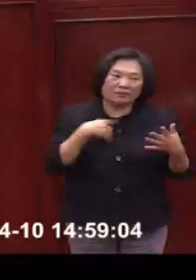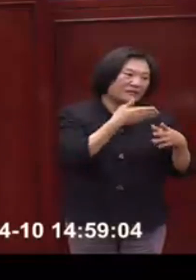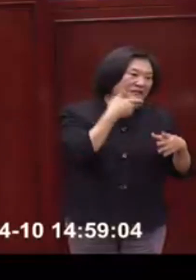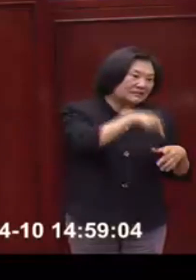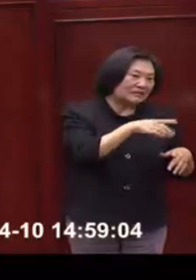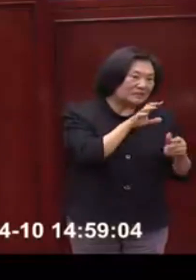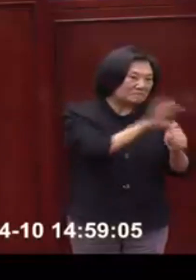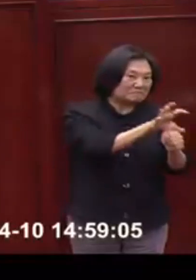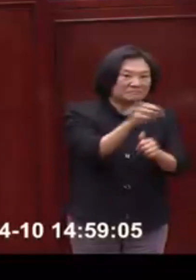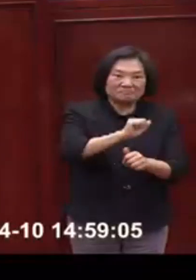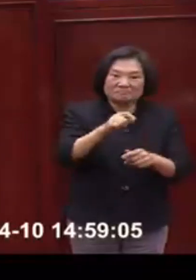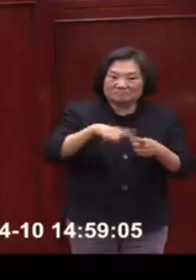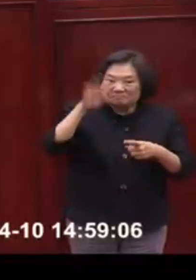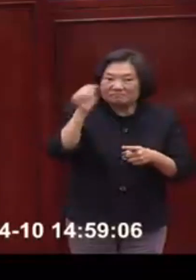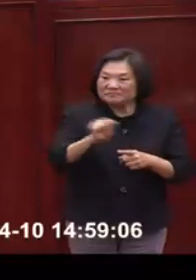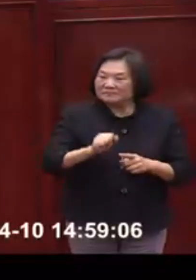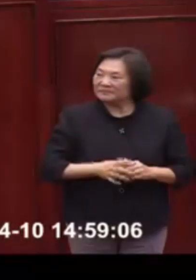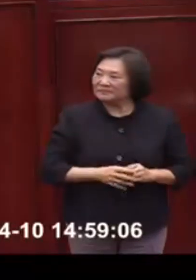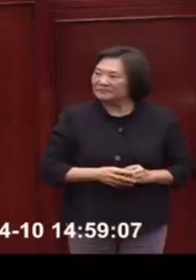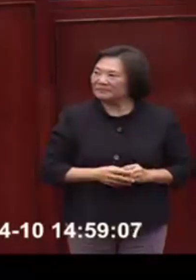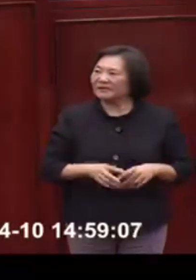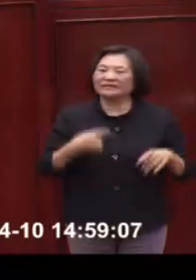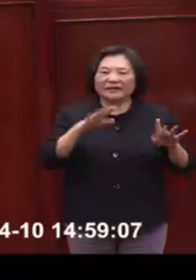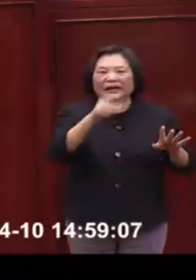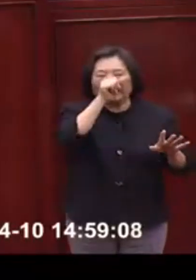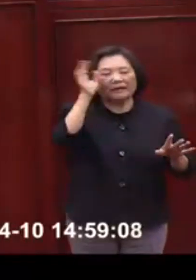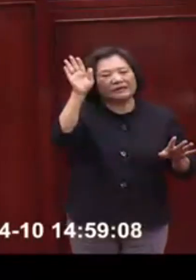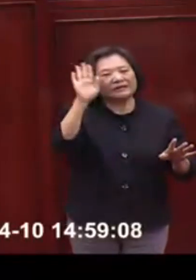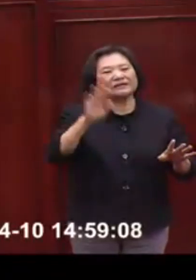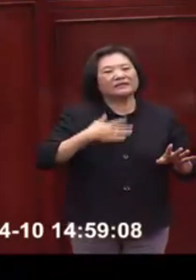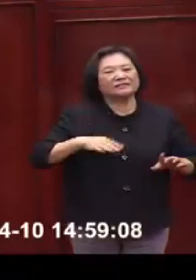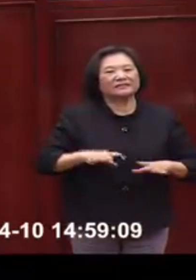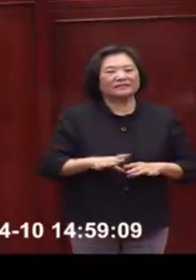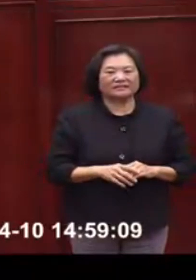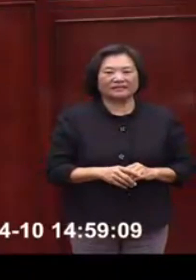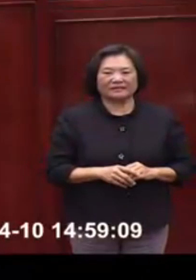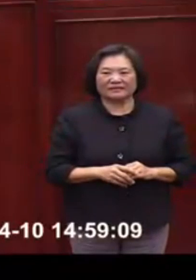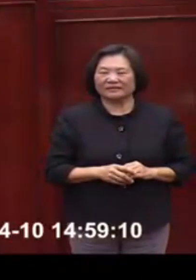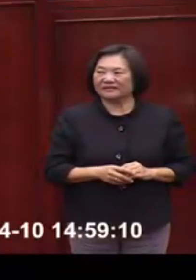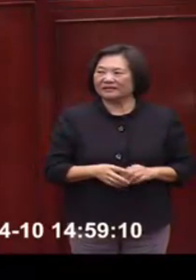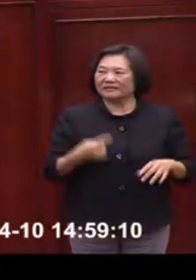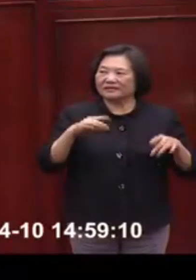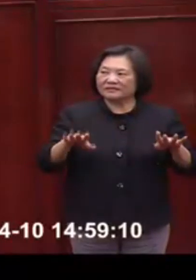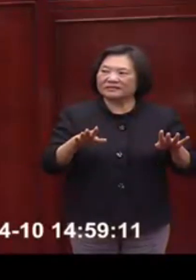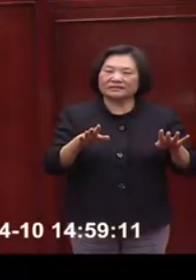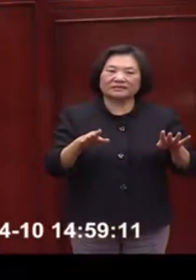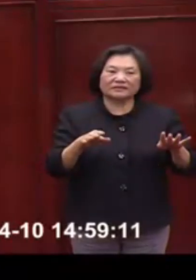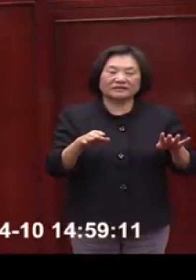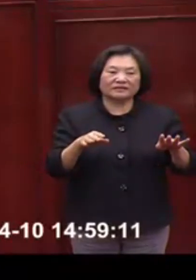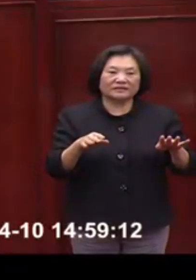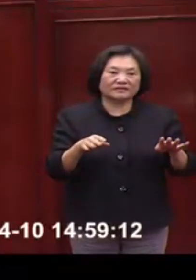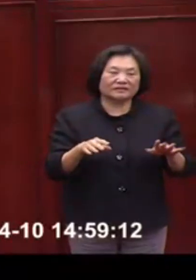不是、啊，我应该说，我以后我会更小心的，就是说我们在这种言谈之间哦，还是要注意。所以